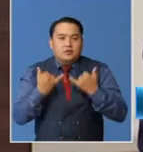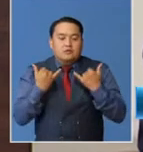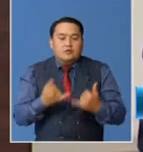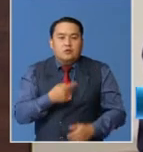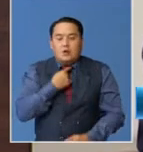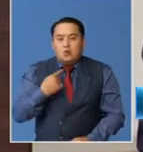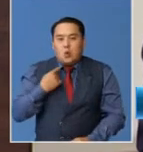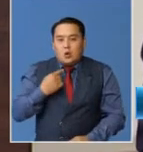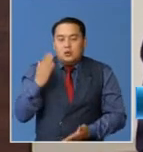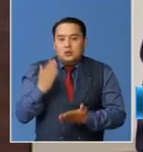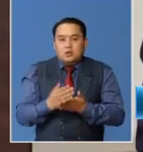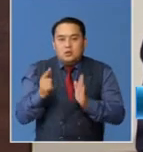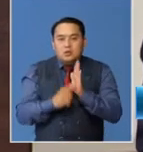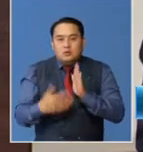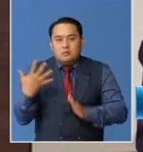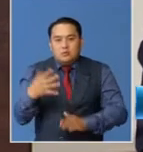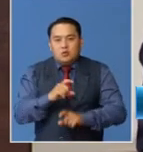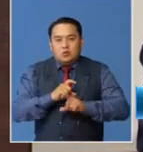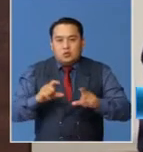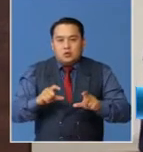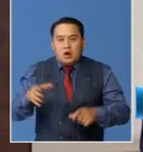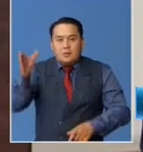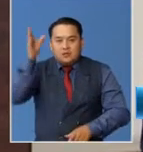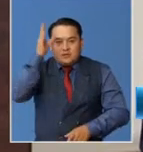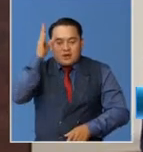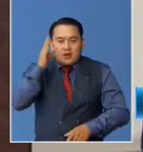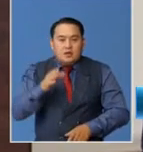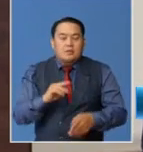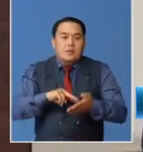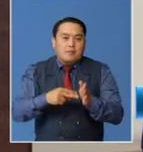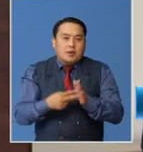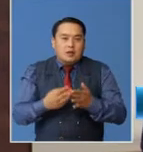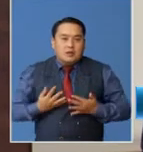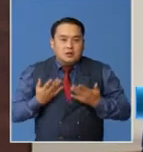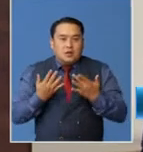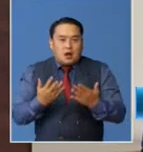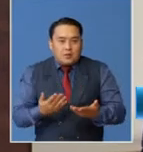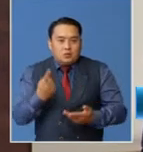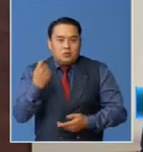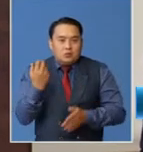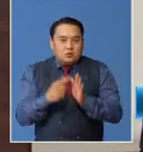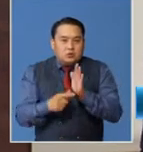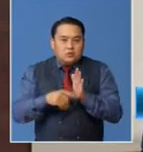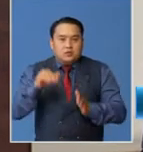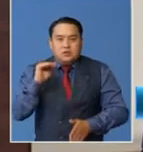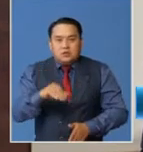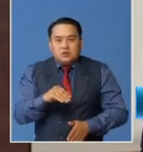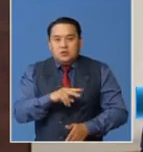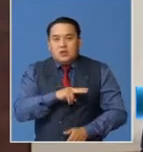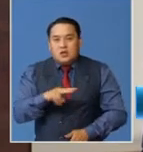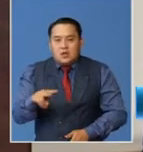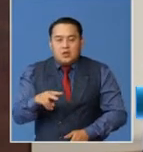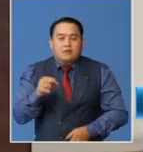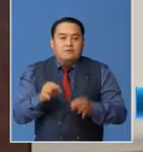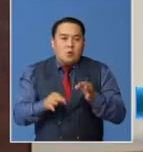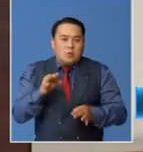в областном центре имеется 75 учреждений образования. Им по плану требовалось порядка 170 000 литров жидкого